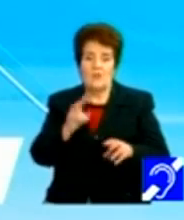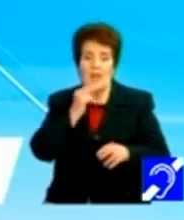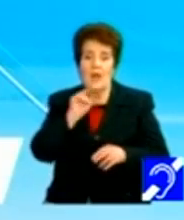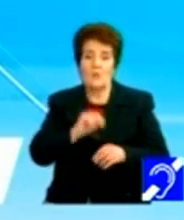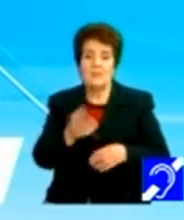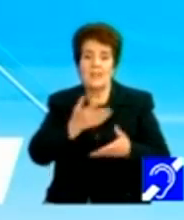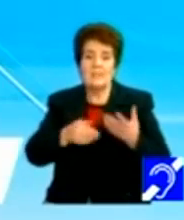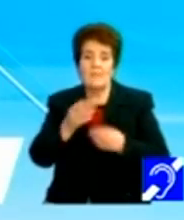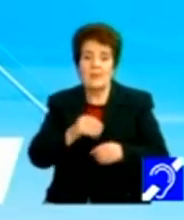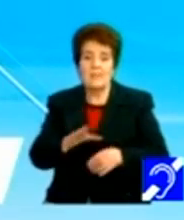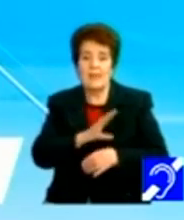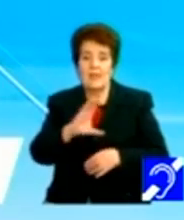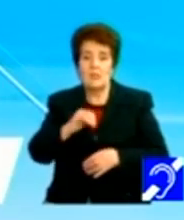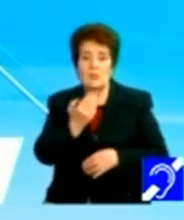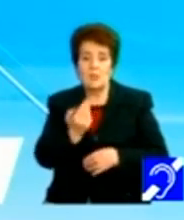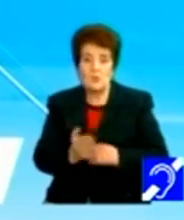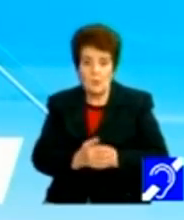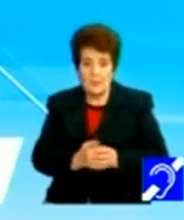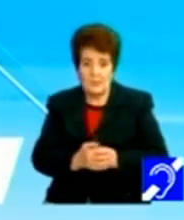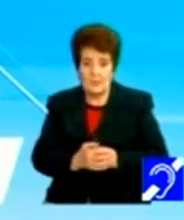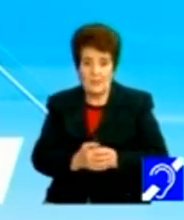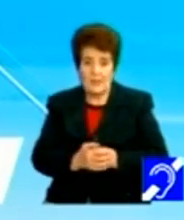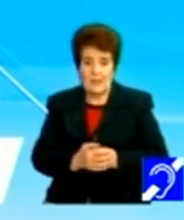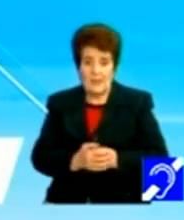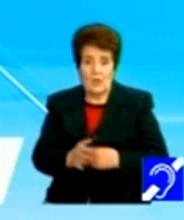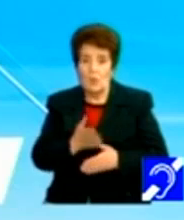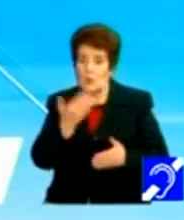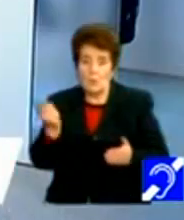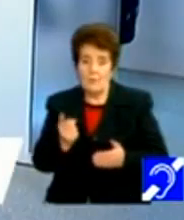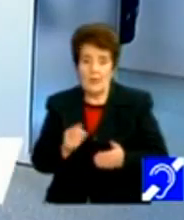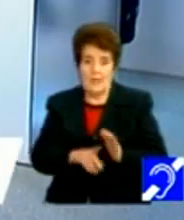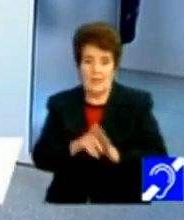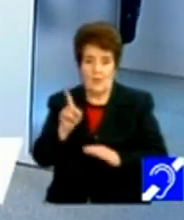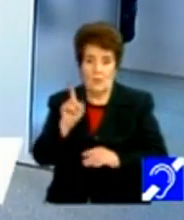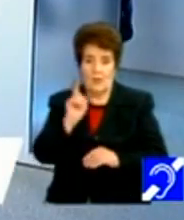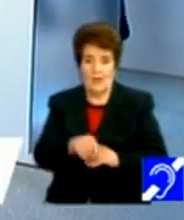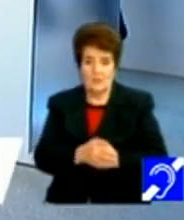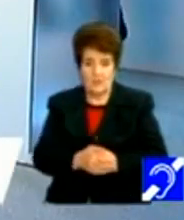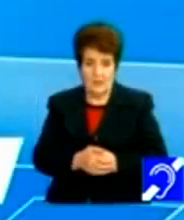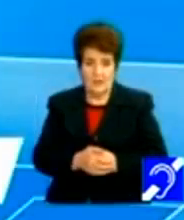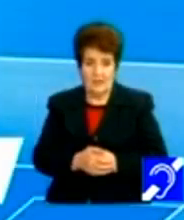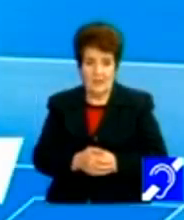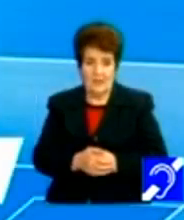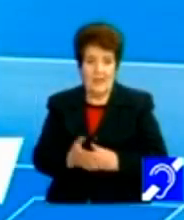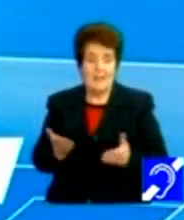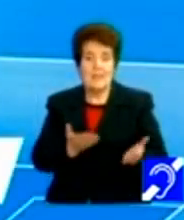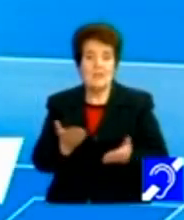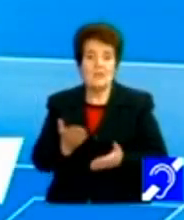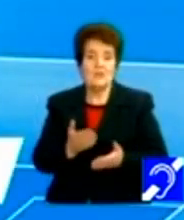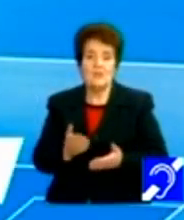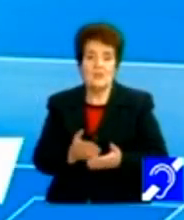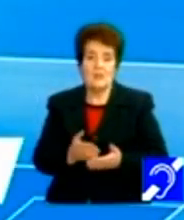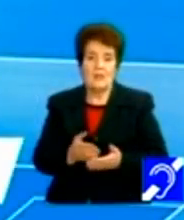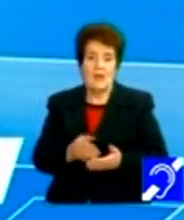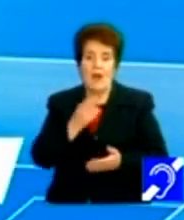false, dacă nici măcar socialiștii nu mai recurg la ele? De ce reveniți cu acuzații și de ce